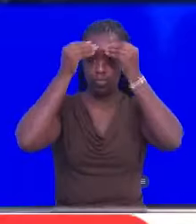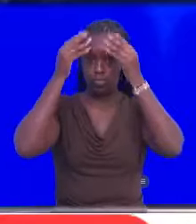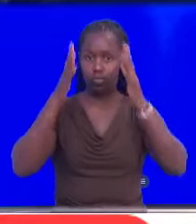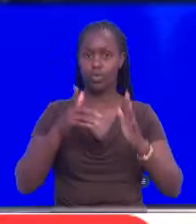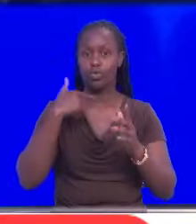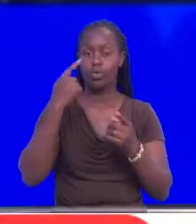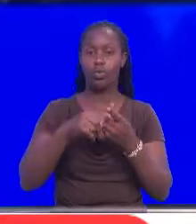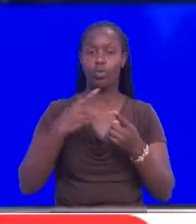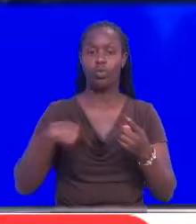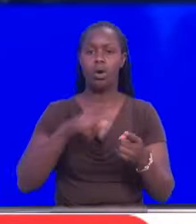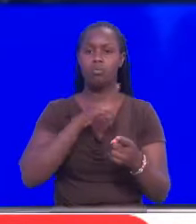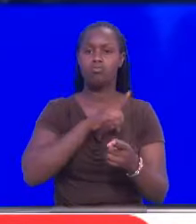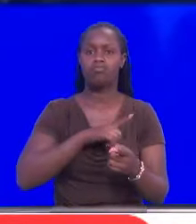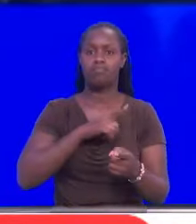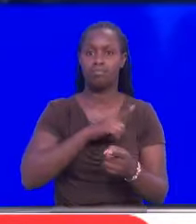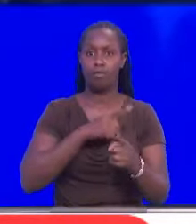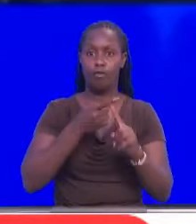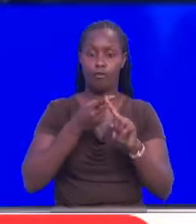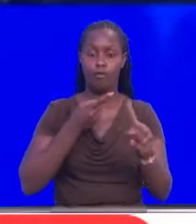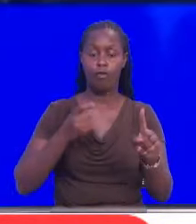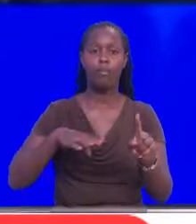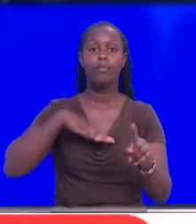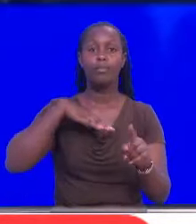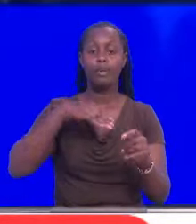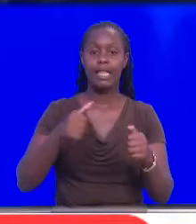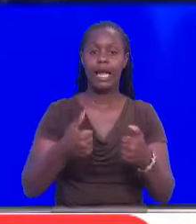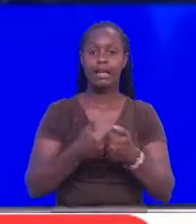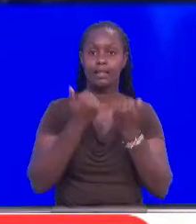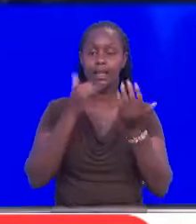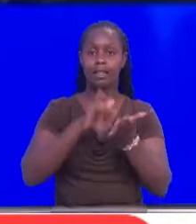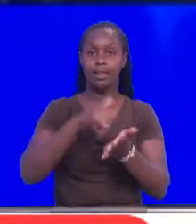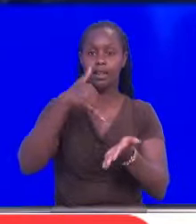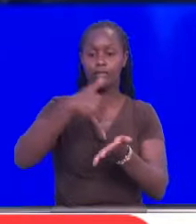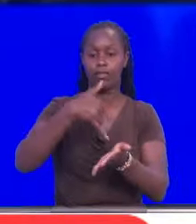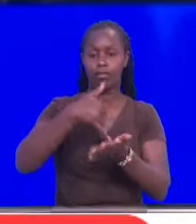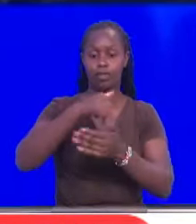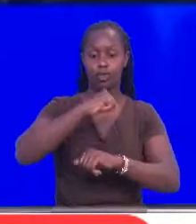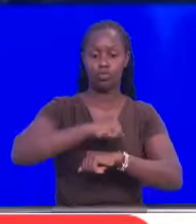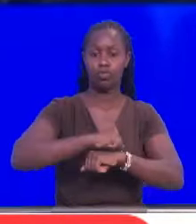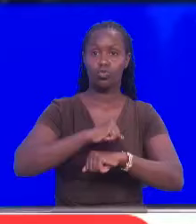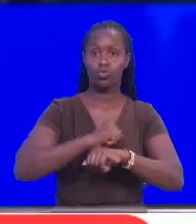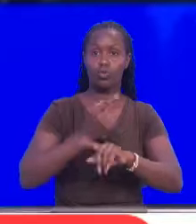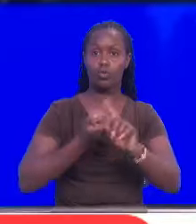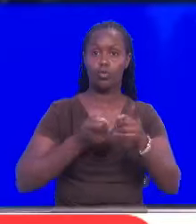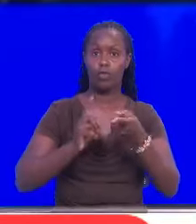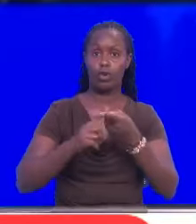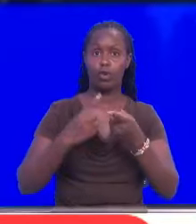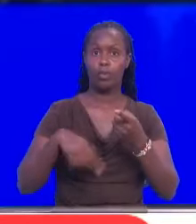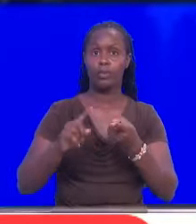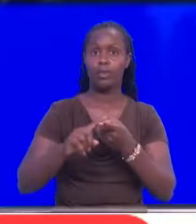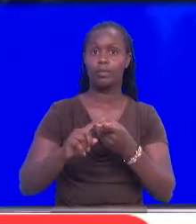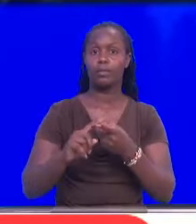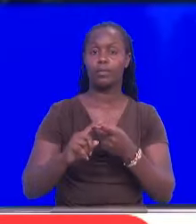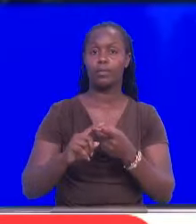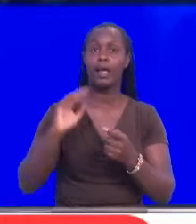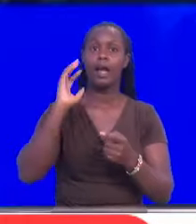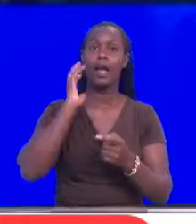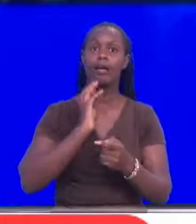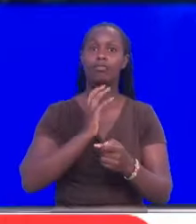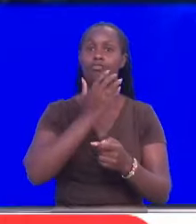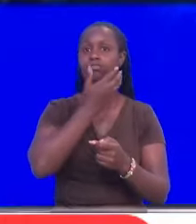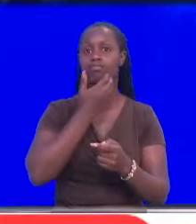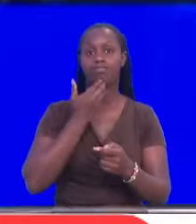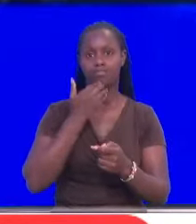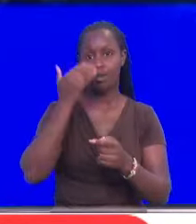Iliyonusurika kifo katika ajali iliyohusisha basi la chuo cha Nairobi ama cha Kenya cha Kenyatta na